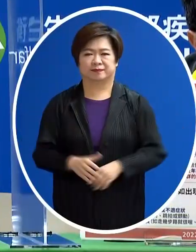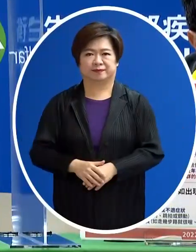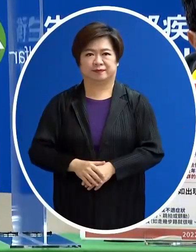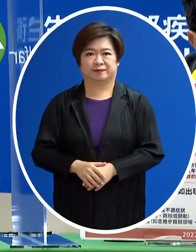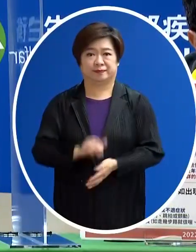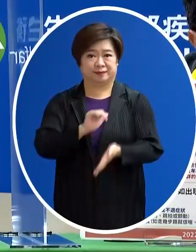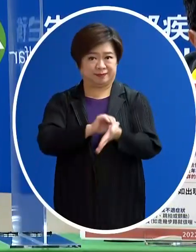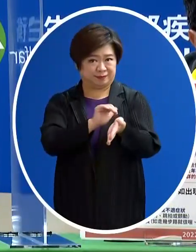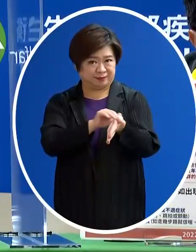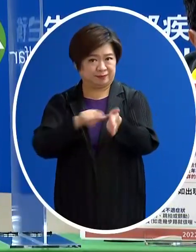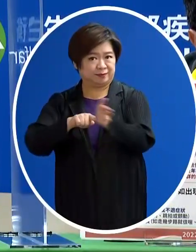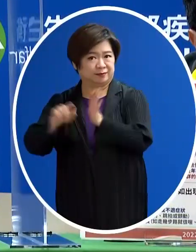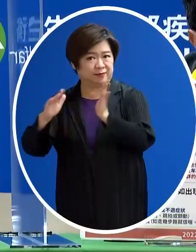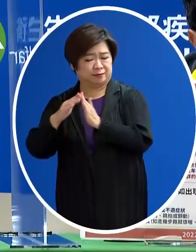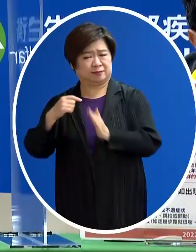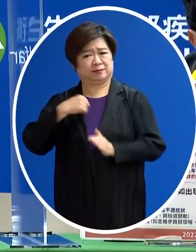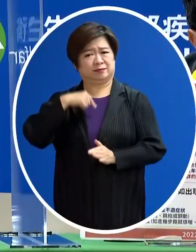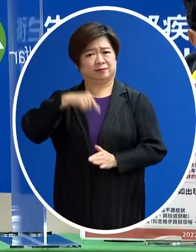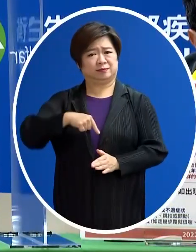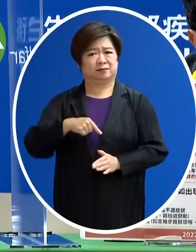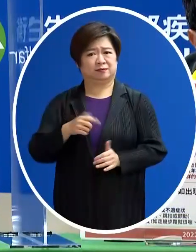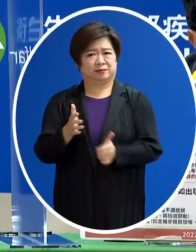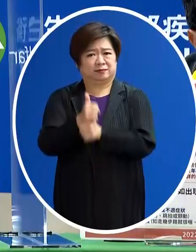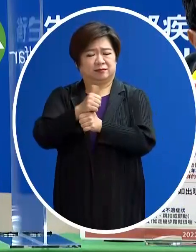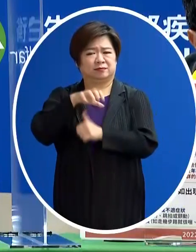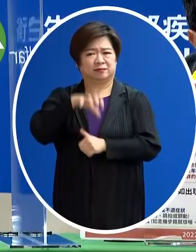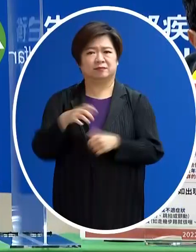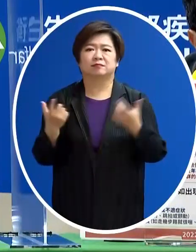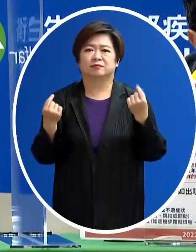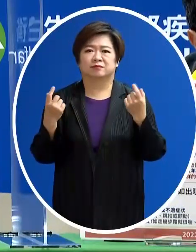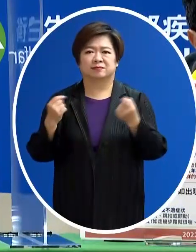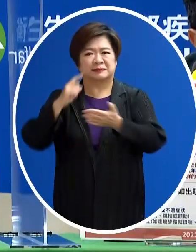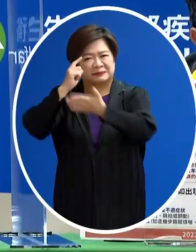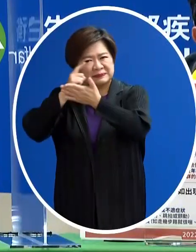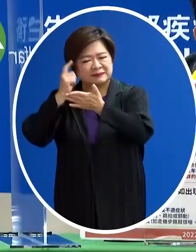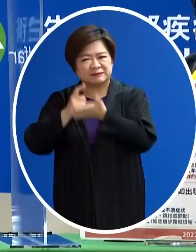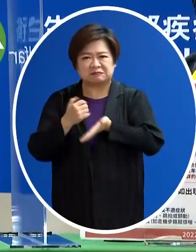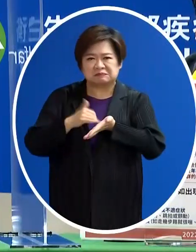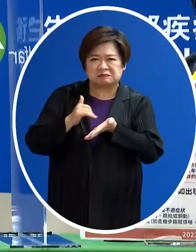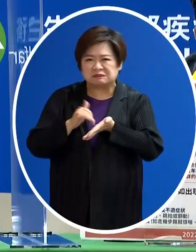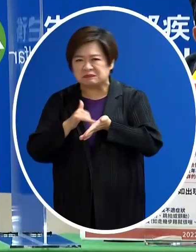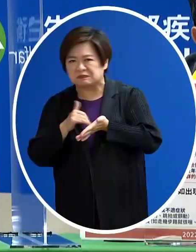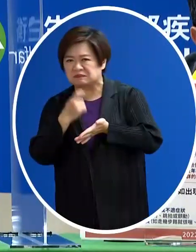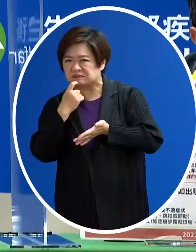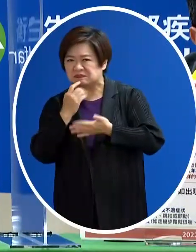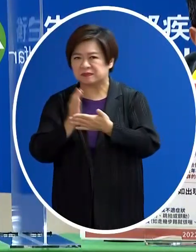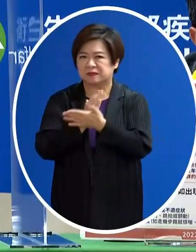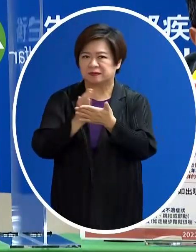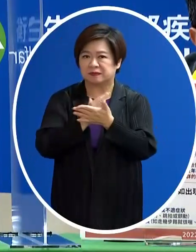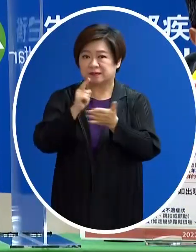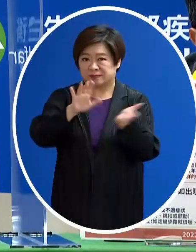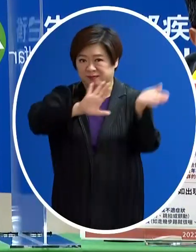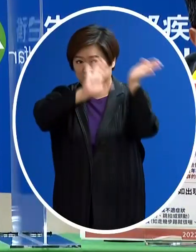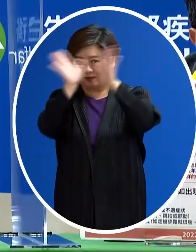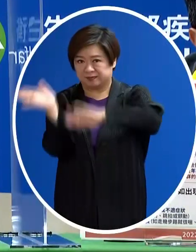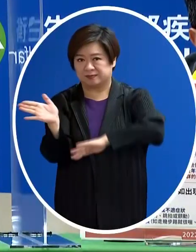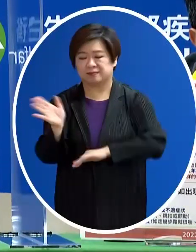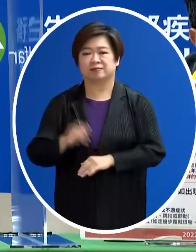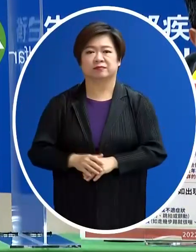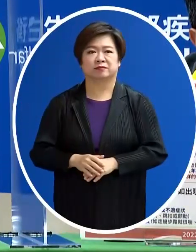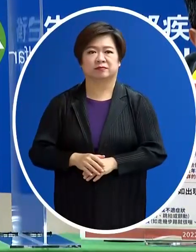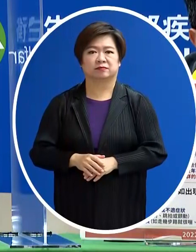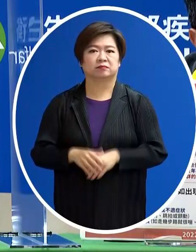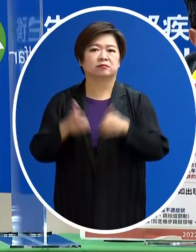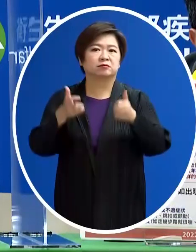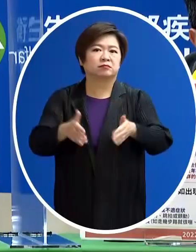专家们也好，或是我们指挥中心也好，大家都是在每天都在估计它可能的情况。不过我们认为，其实更